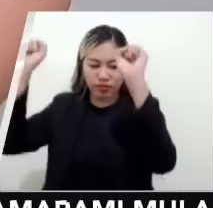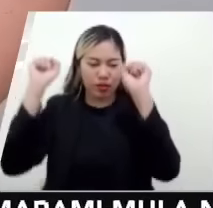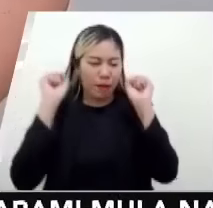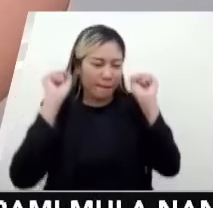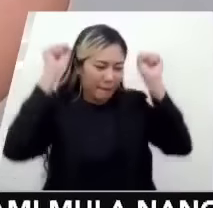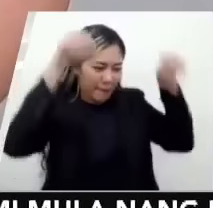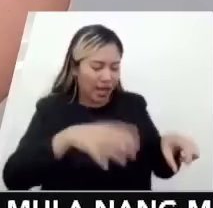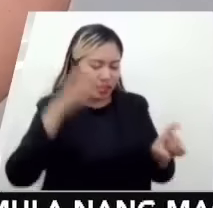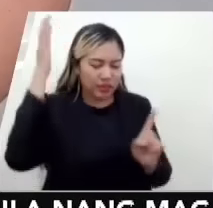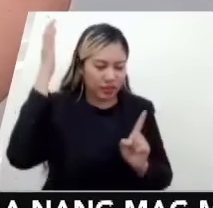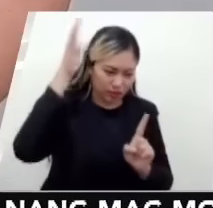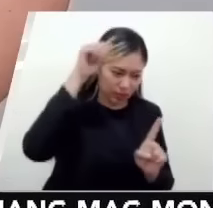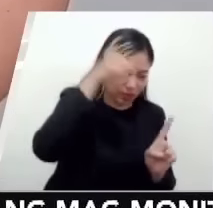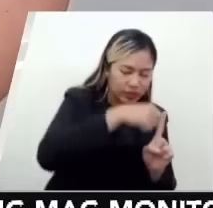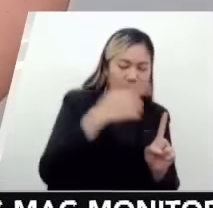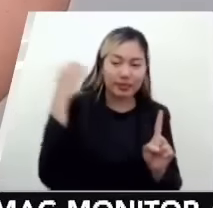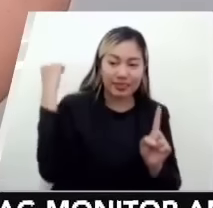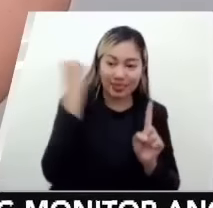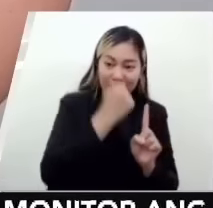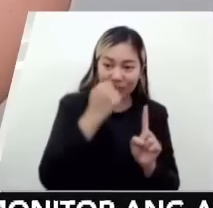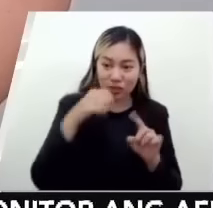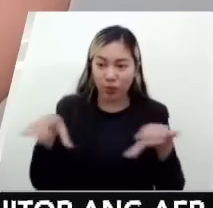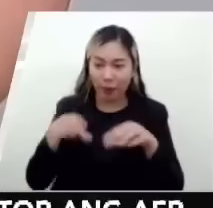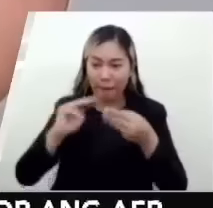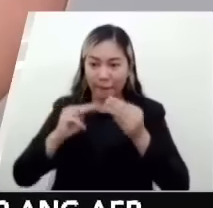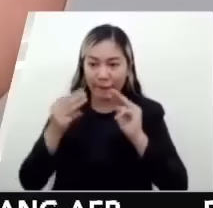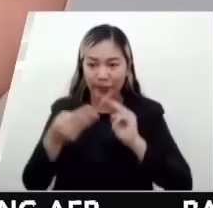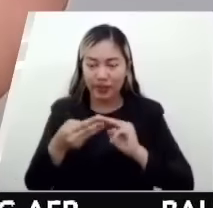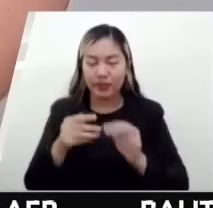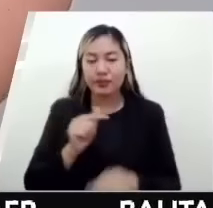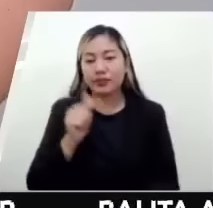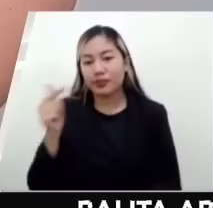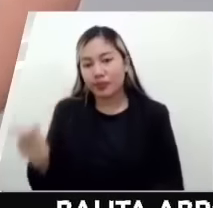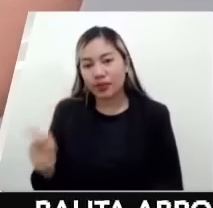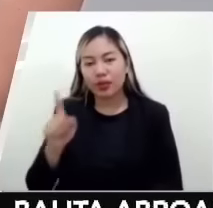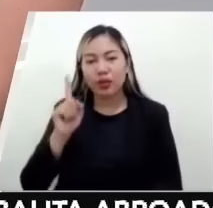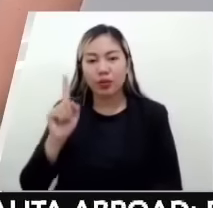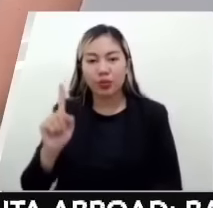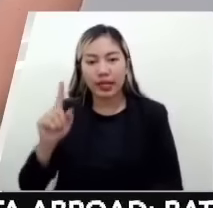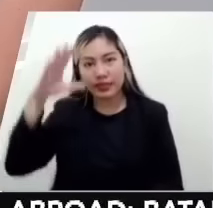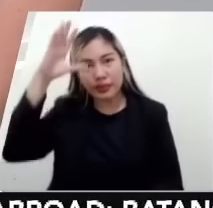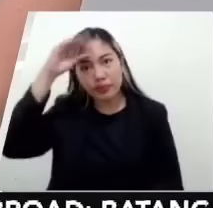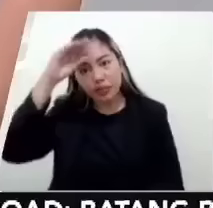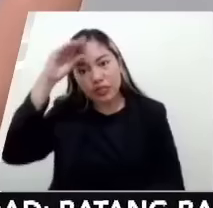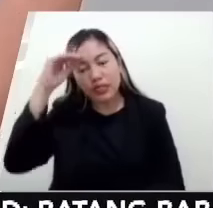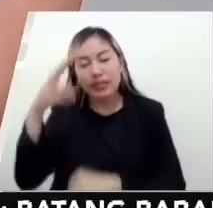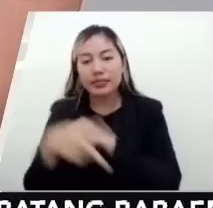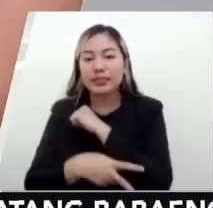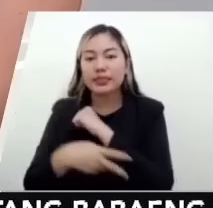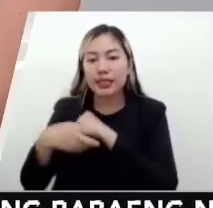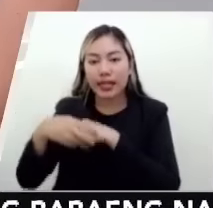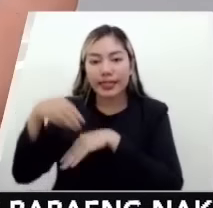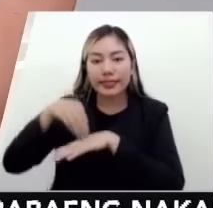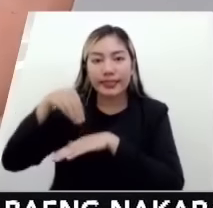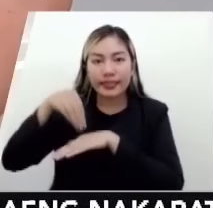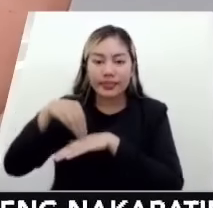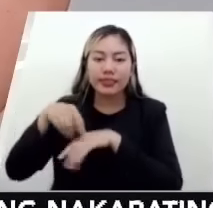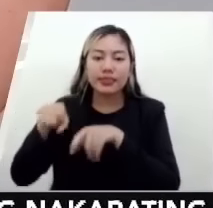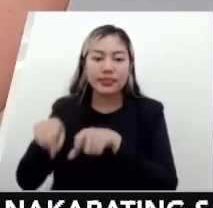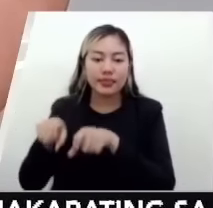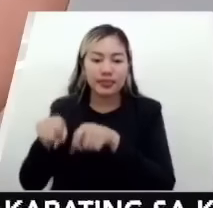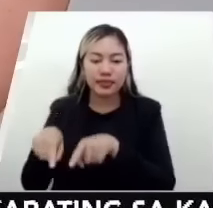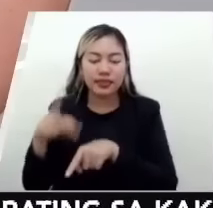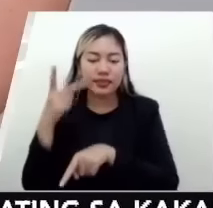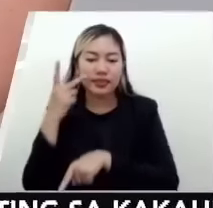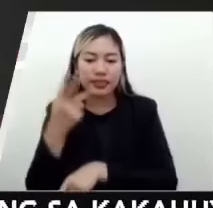naman, hulikam ang pagnanakaw ng isang lalaki sa isang tindahan. Ang may init na balita hatid ni John Sala ng GMA Regional